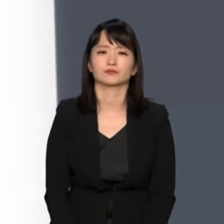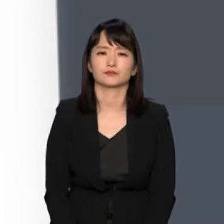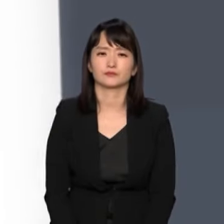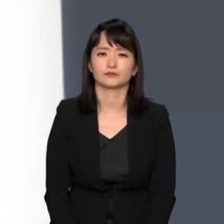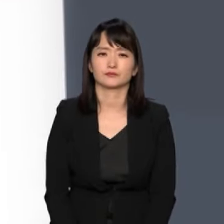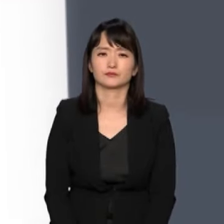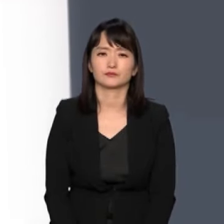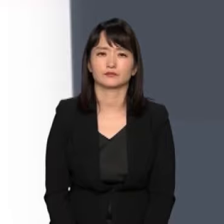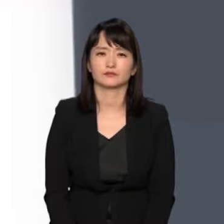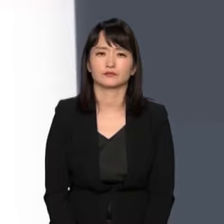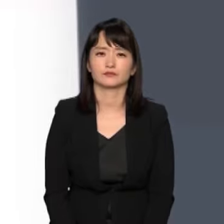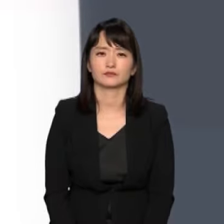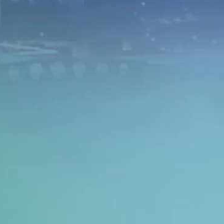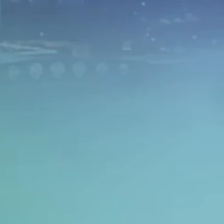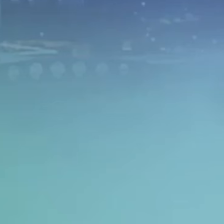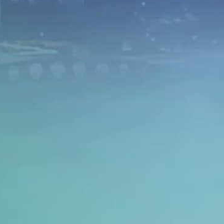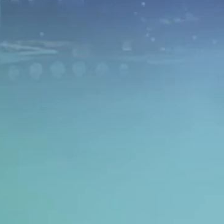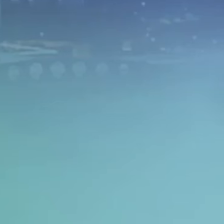구유진